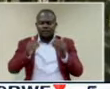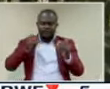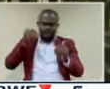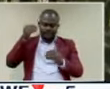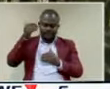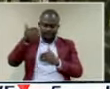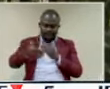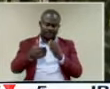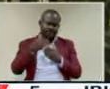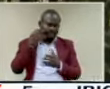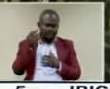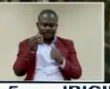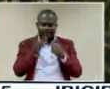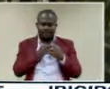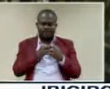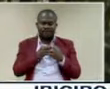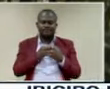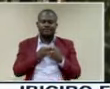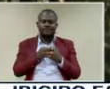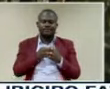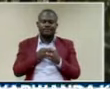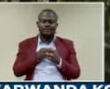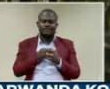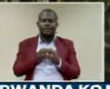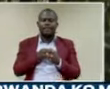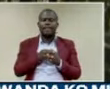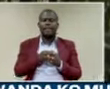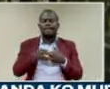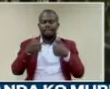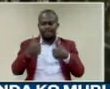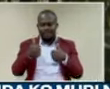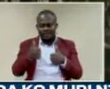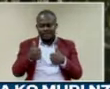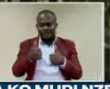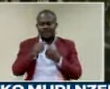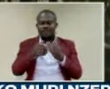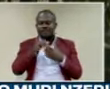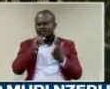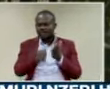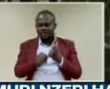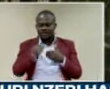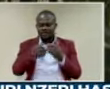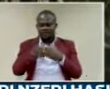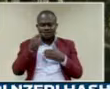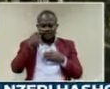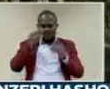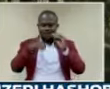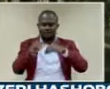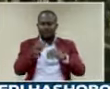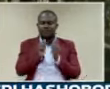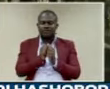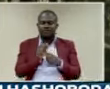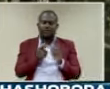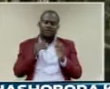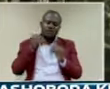turazirera kugera ku meza 8 gutya bimeze neza nta kibazo, tubona umusaruro.